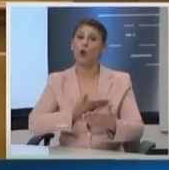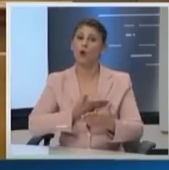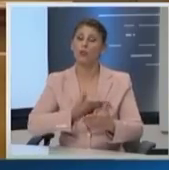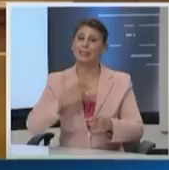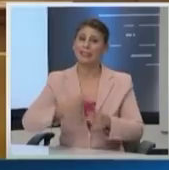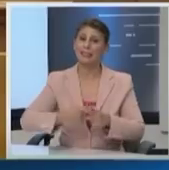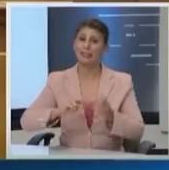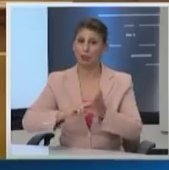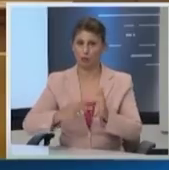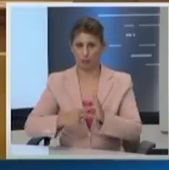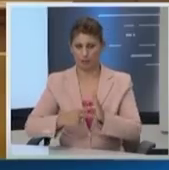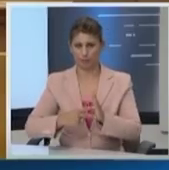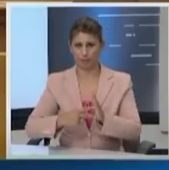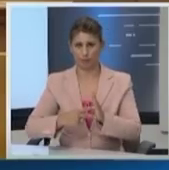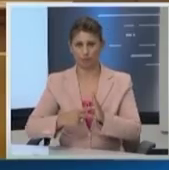στην ελληνική οικονομία.